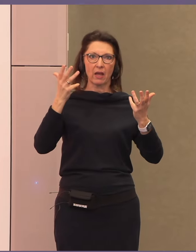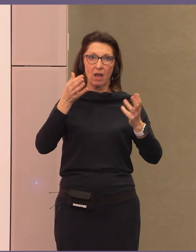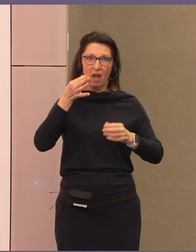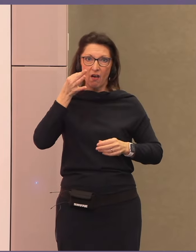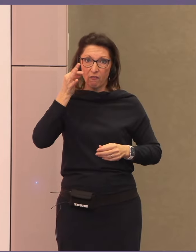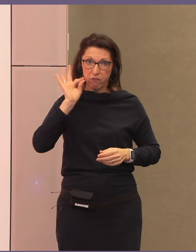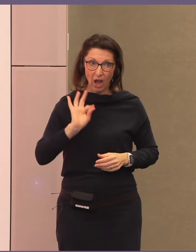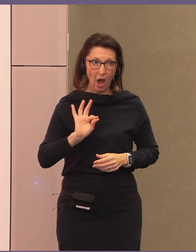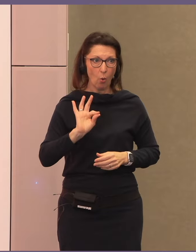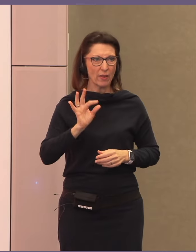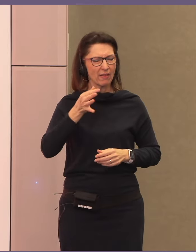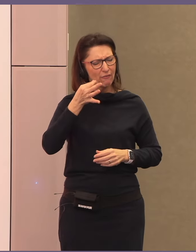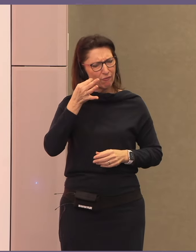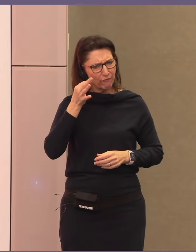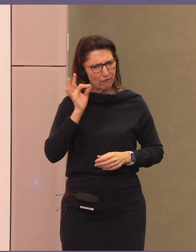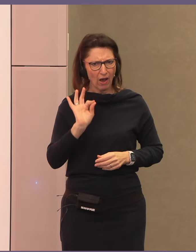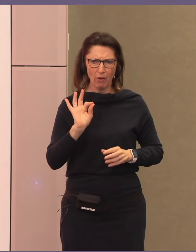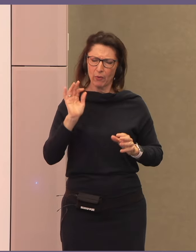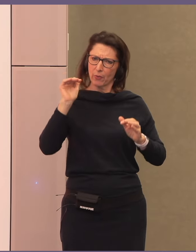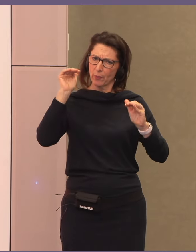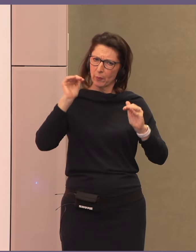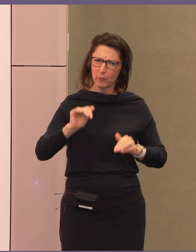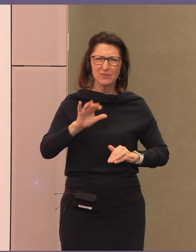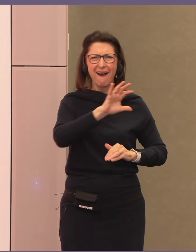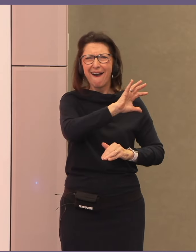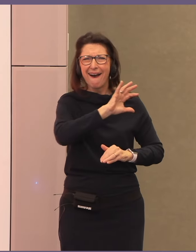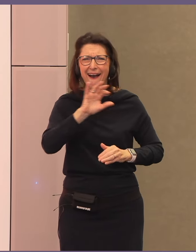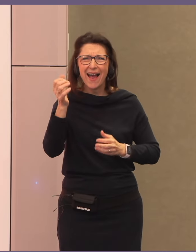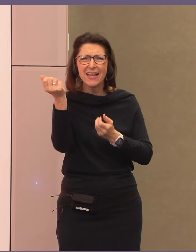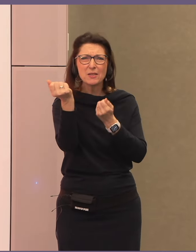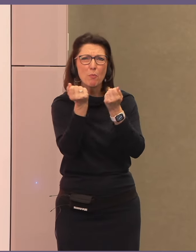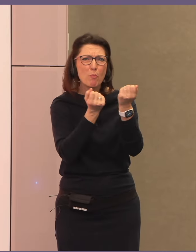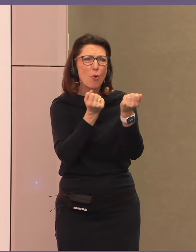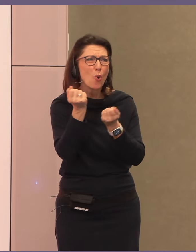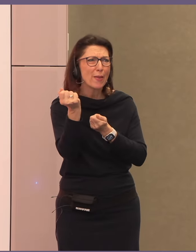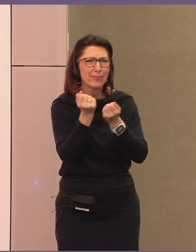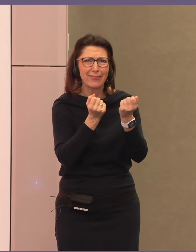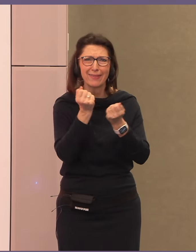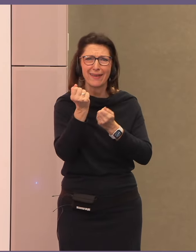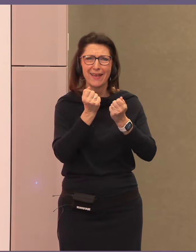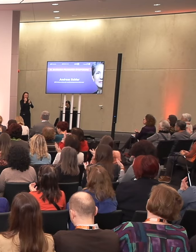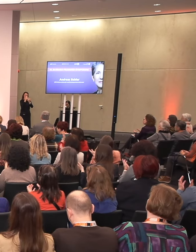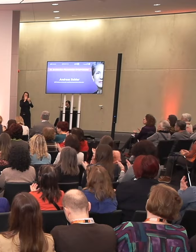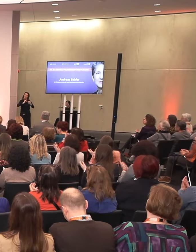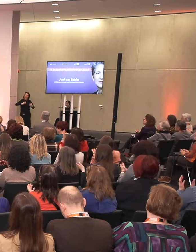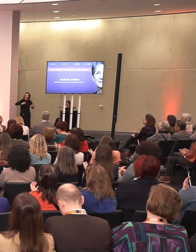wesentlicher Bestandteil von jedem politischen Denken ist. Ihr wisst es.